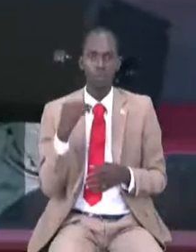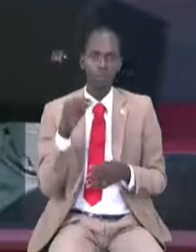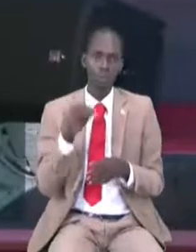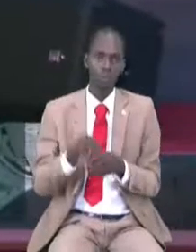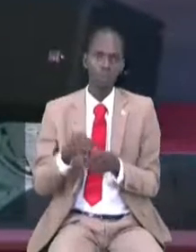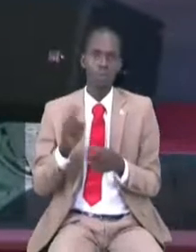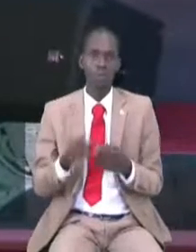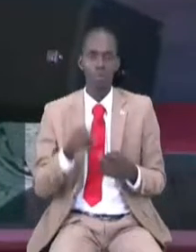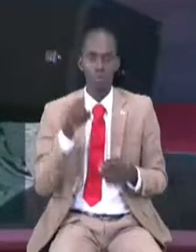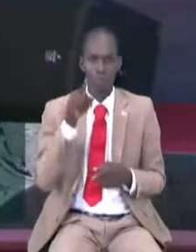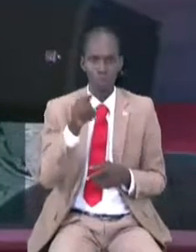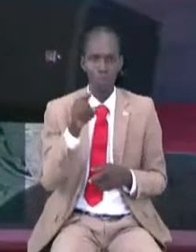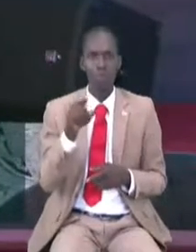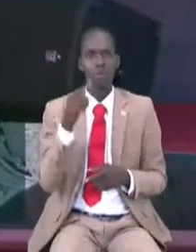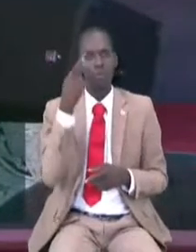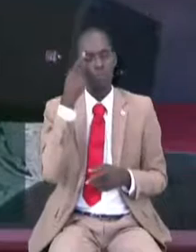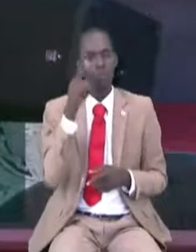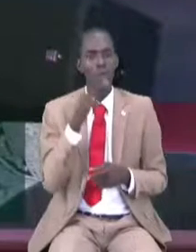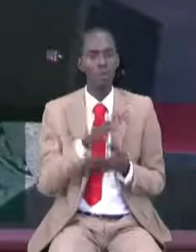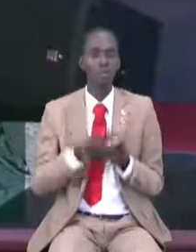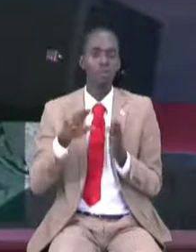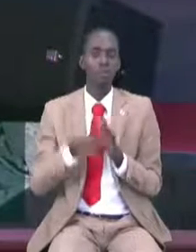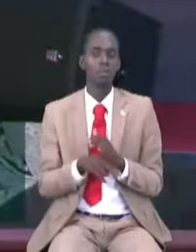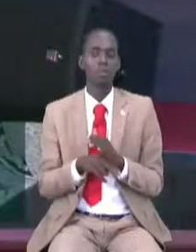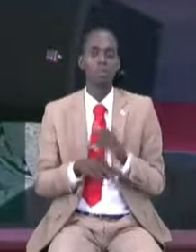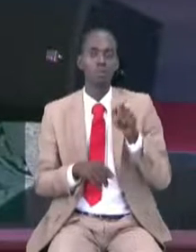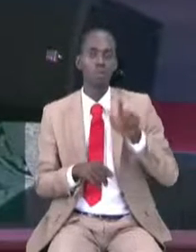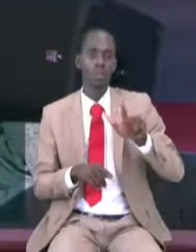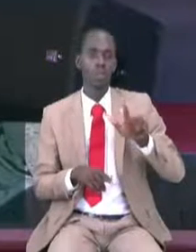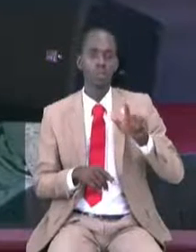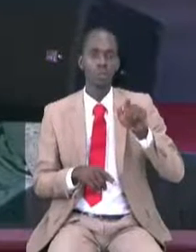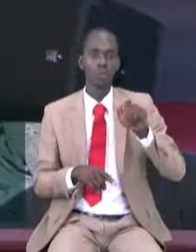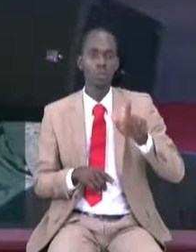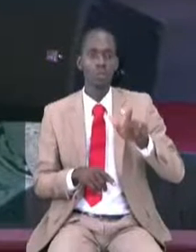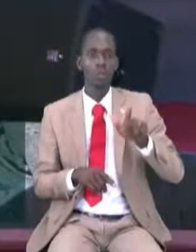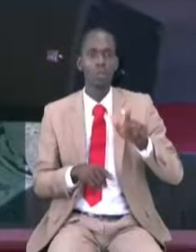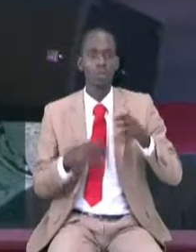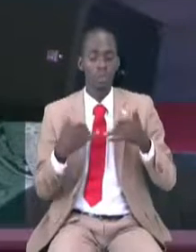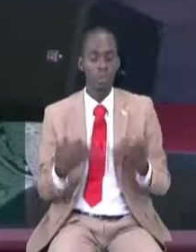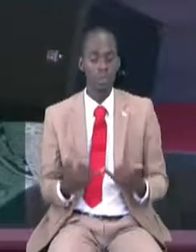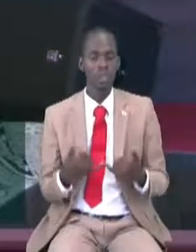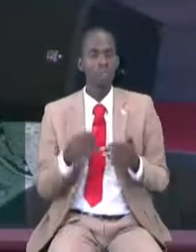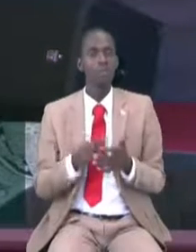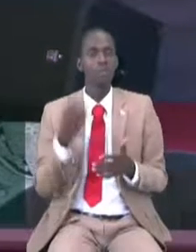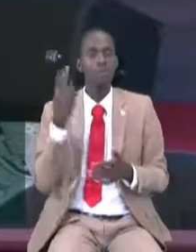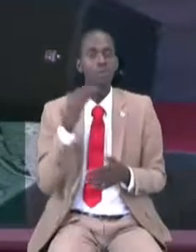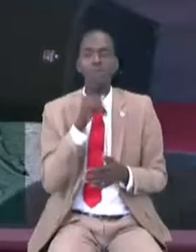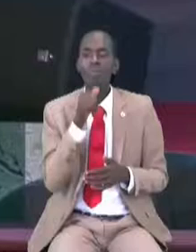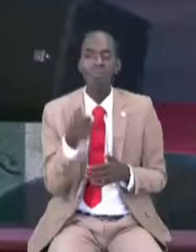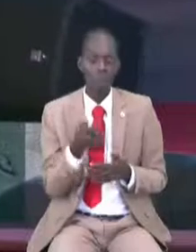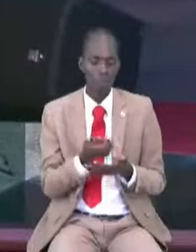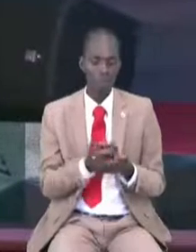23, mais ce n'est pas à cause de lui seul qu'il est